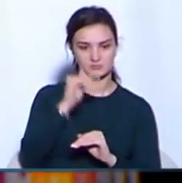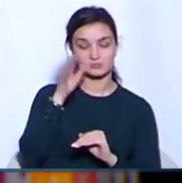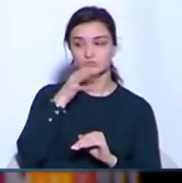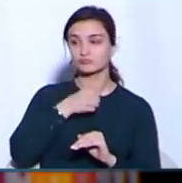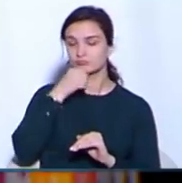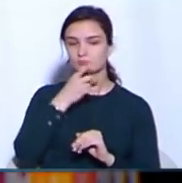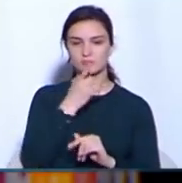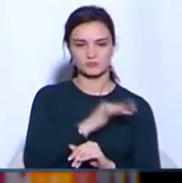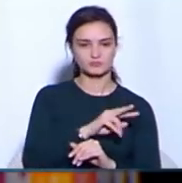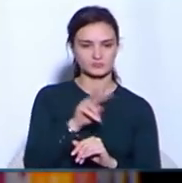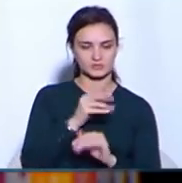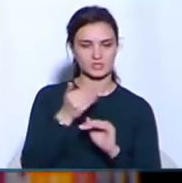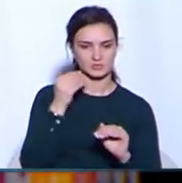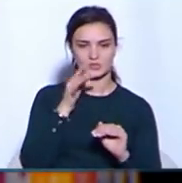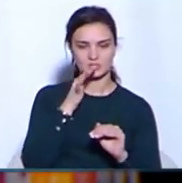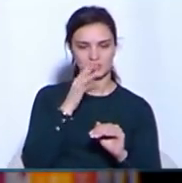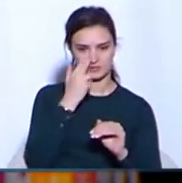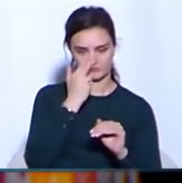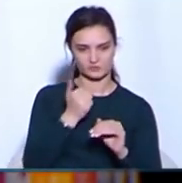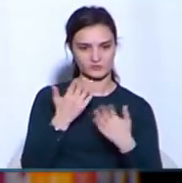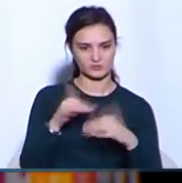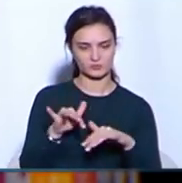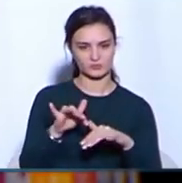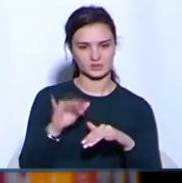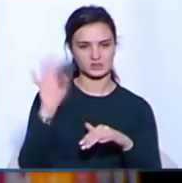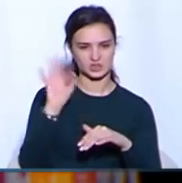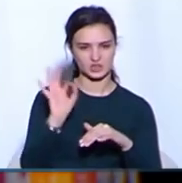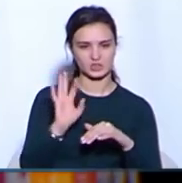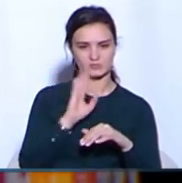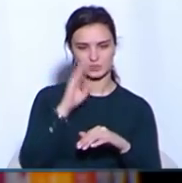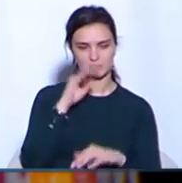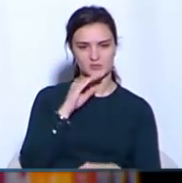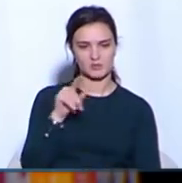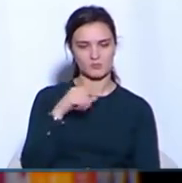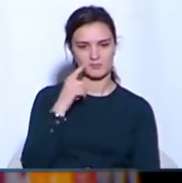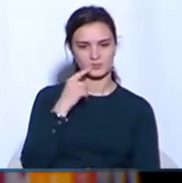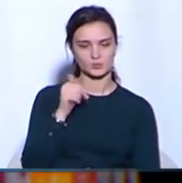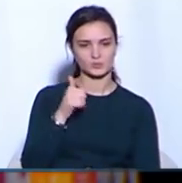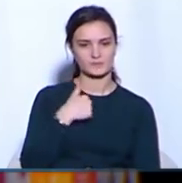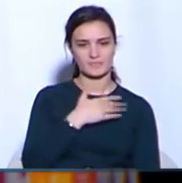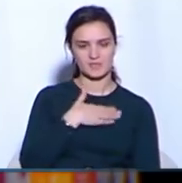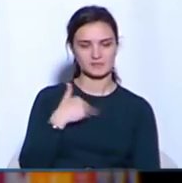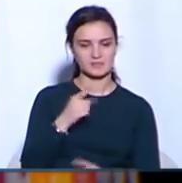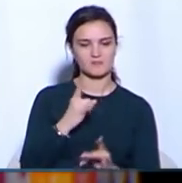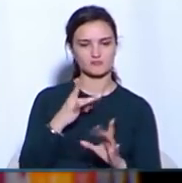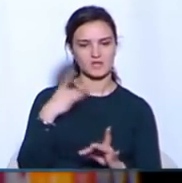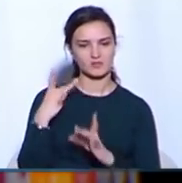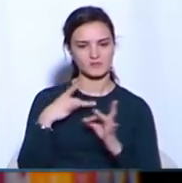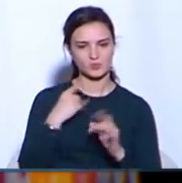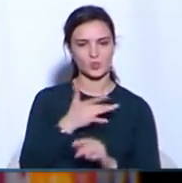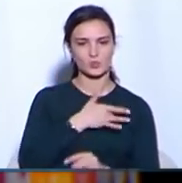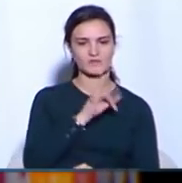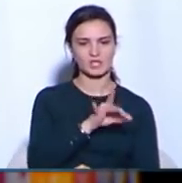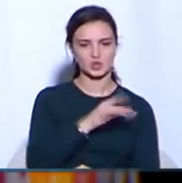ამას ვეჩვევით ადრეული ასაკიდან. ანუ ხშირად ამას მშობლები განიხილავენ, რომ როგორც აი არ მინდა ვანერვიულო, არ მინდა